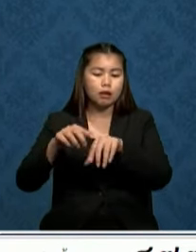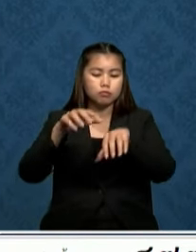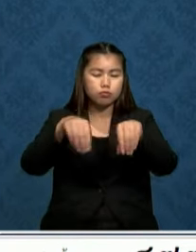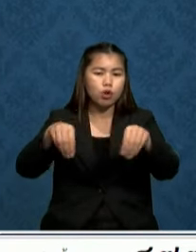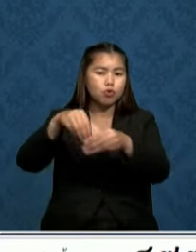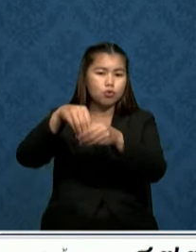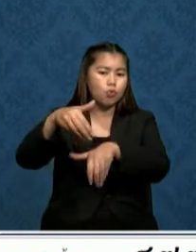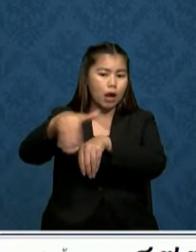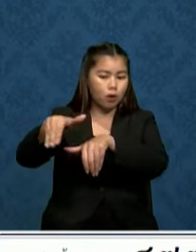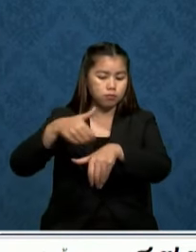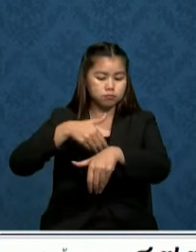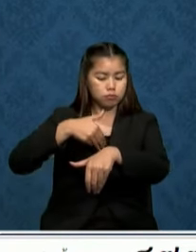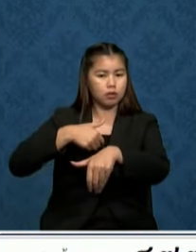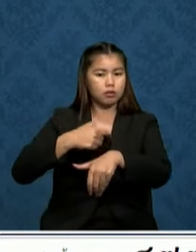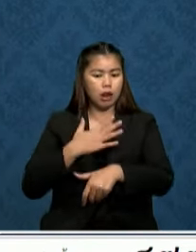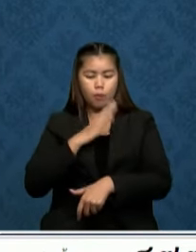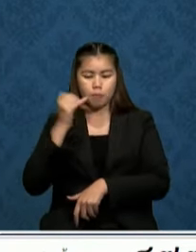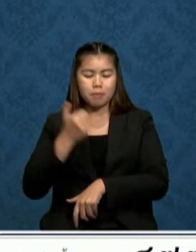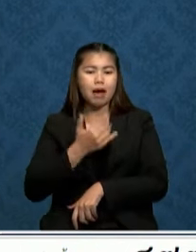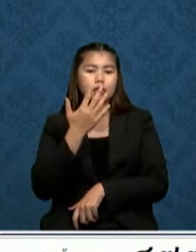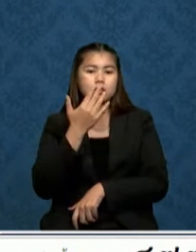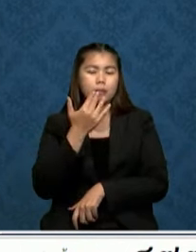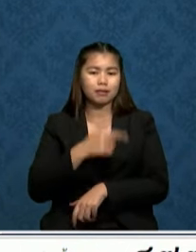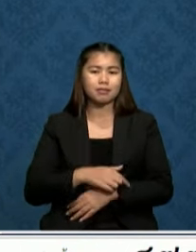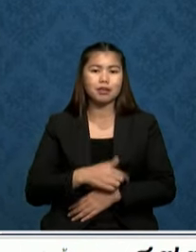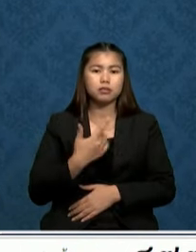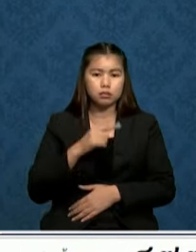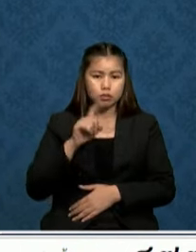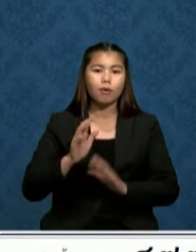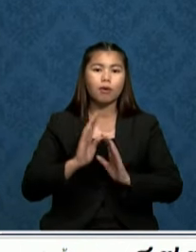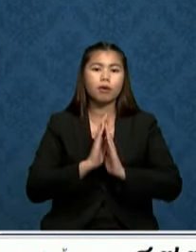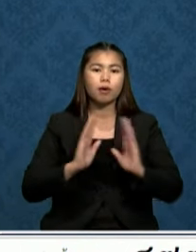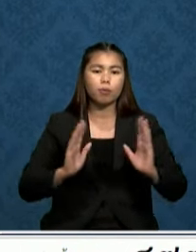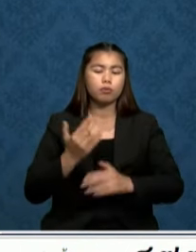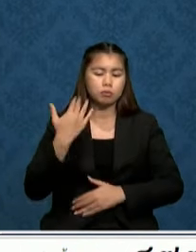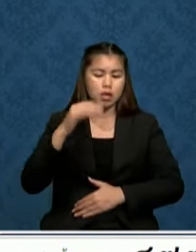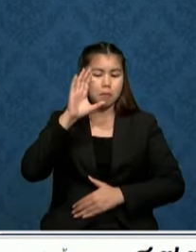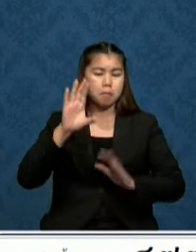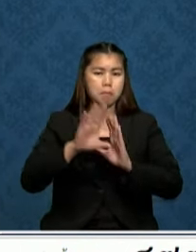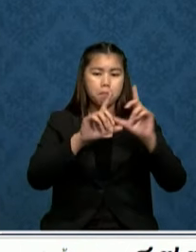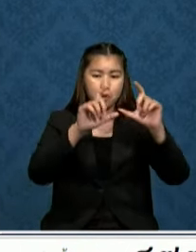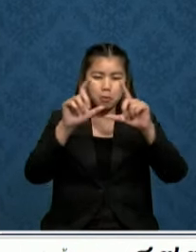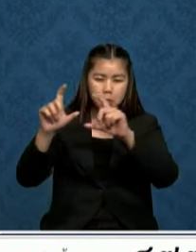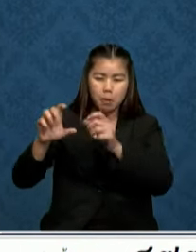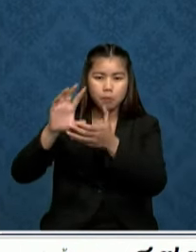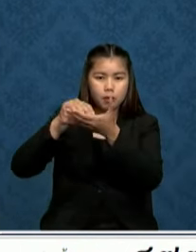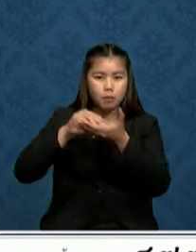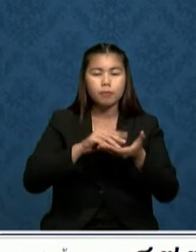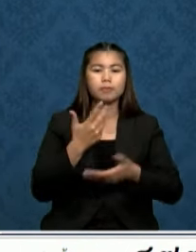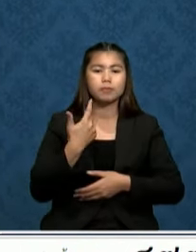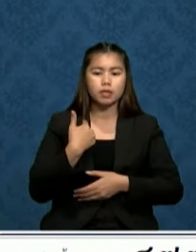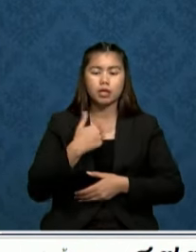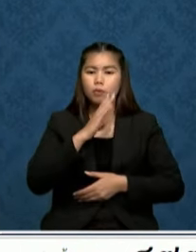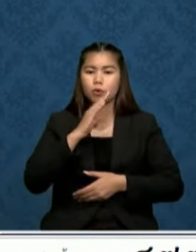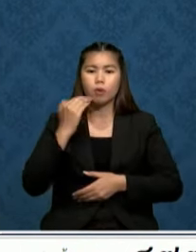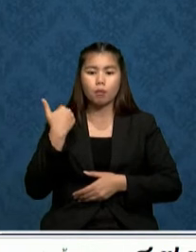ี้ผมจะมาทำไมนี่เป็น Admin Ninja ตอนนั้ก็ตองขอบคณนะฮะมีหลายภาพถ้าเราไมรสื่อมวชนมาตีแพรว